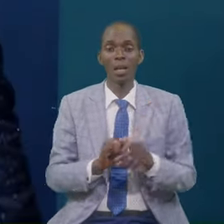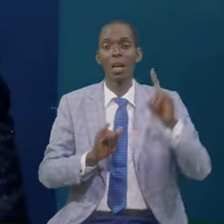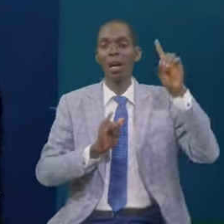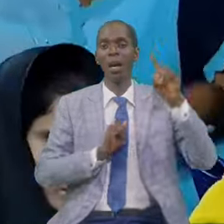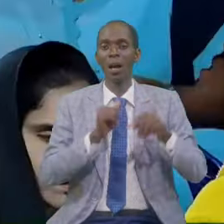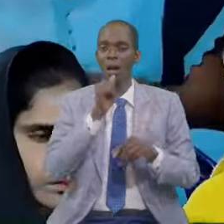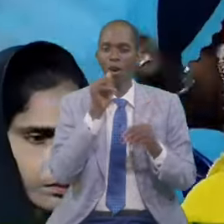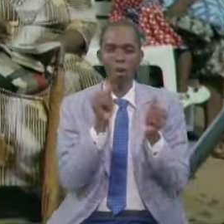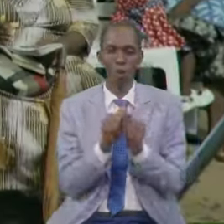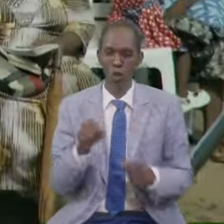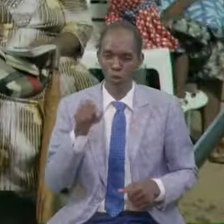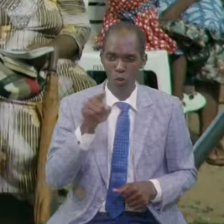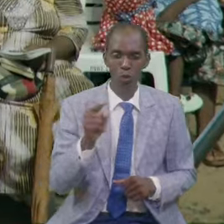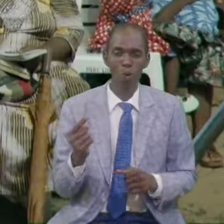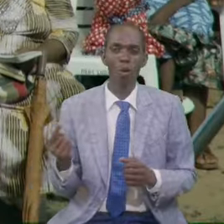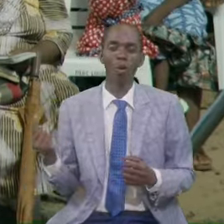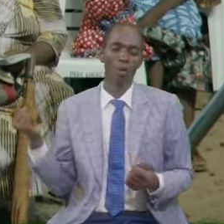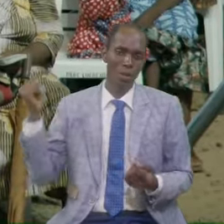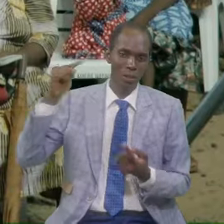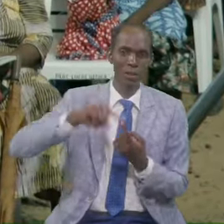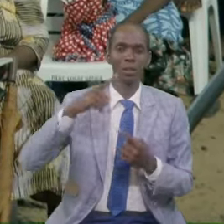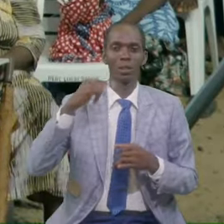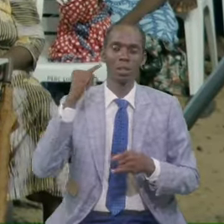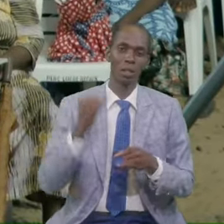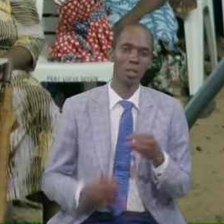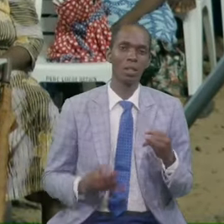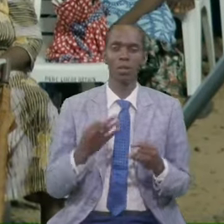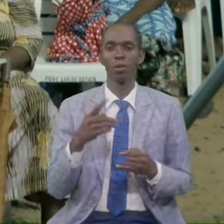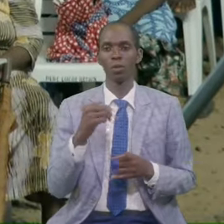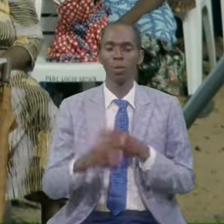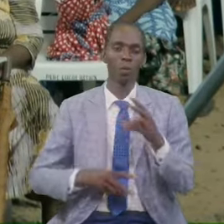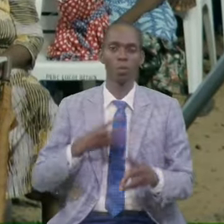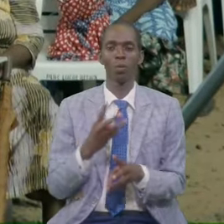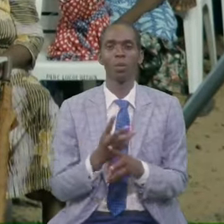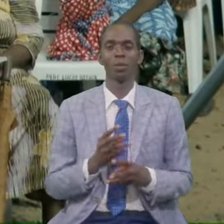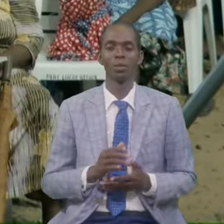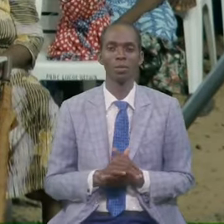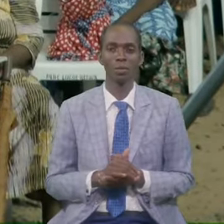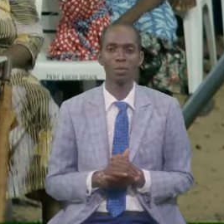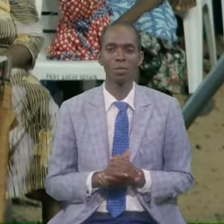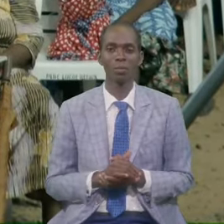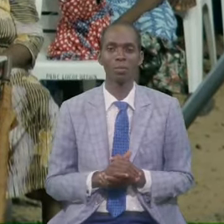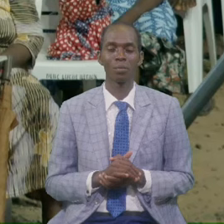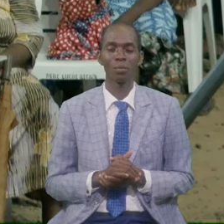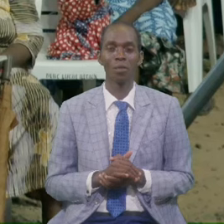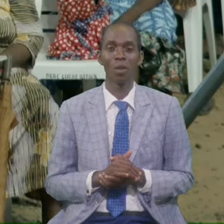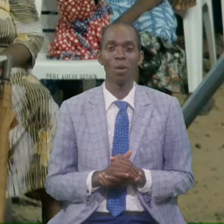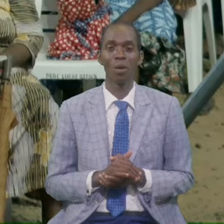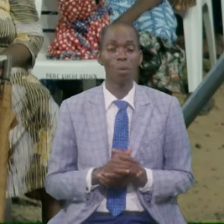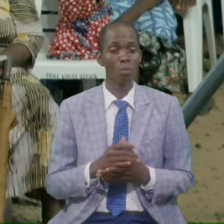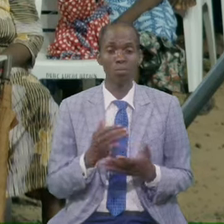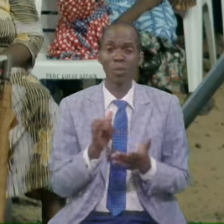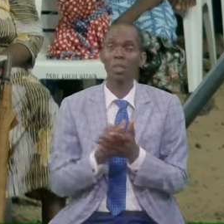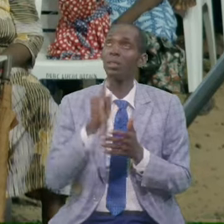of the world. ఆయన అంటున్నాడు, యుగాంతం వరకు సదాకాలము మీతో కూడా ఉంటాను. What an advocate. ఎంత